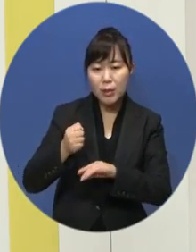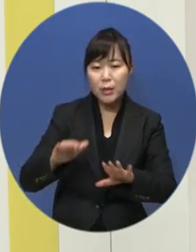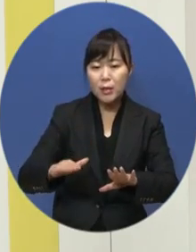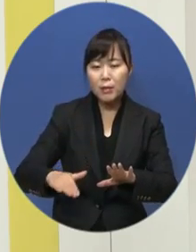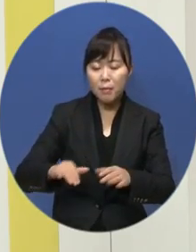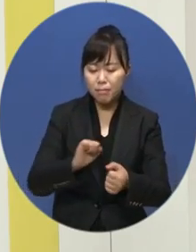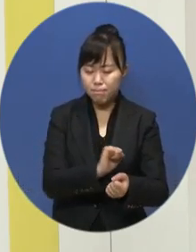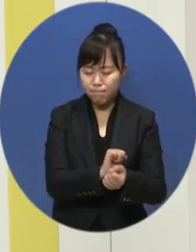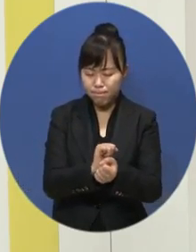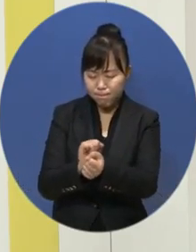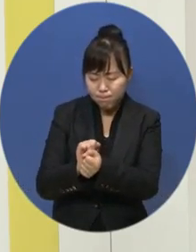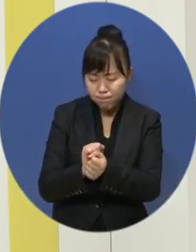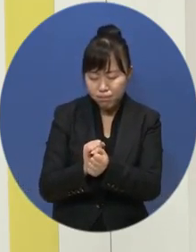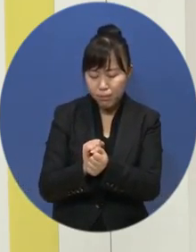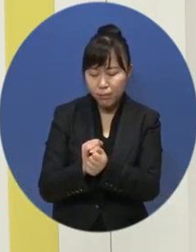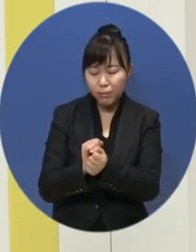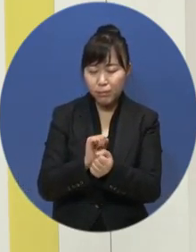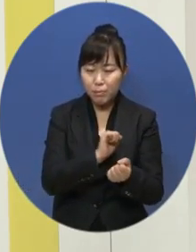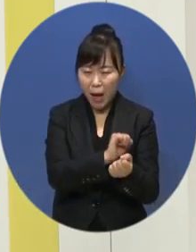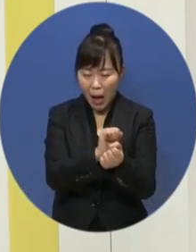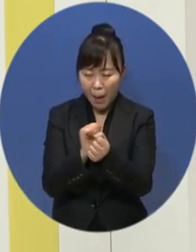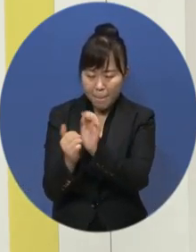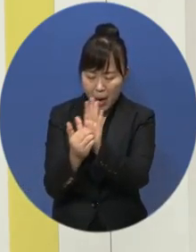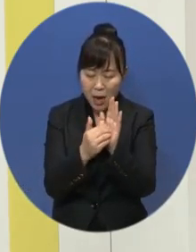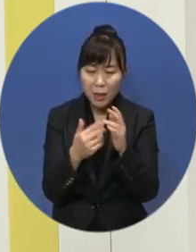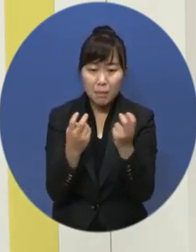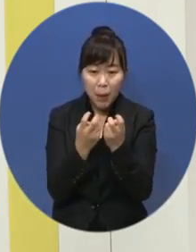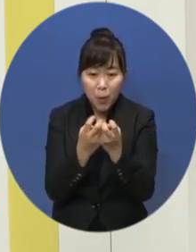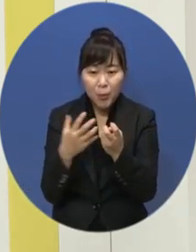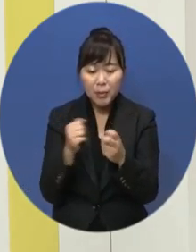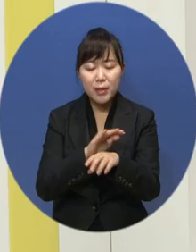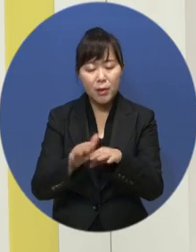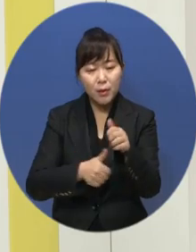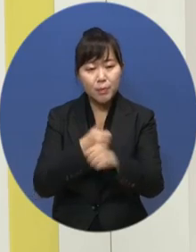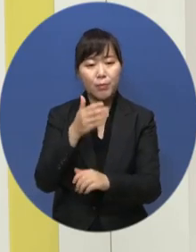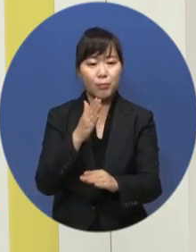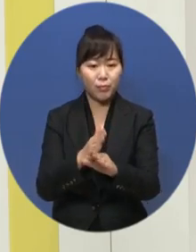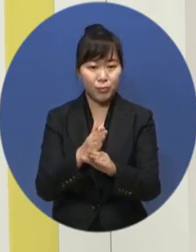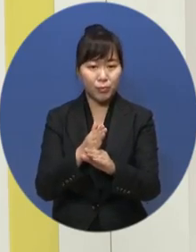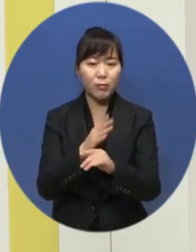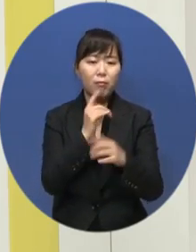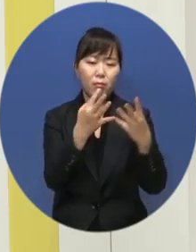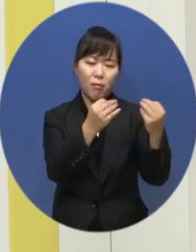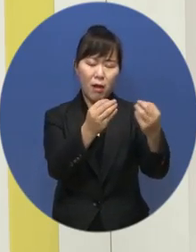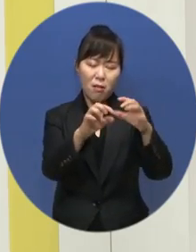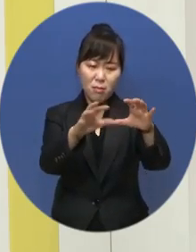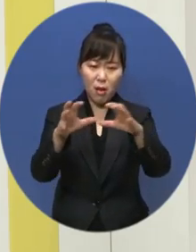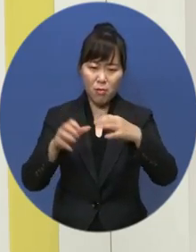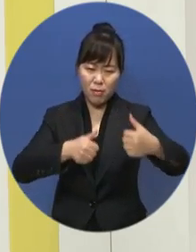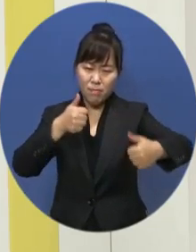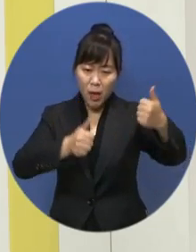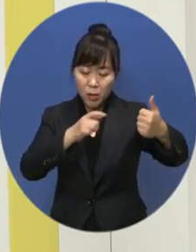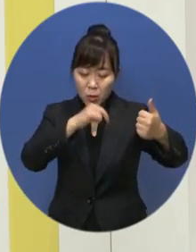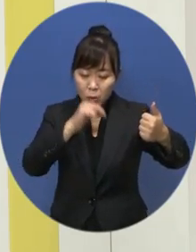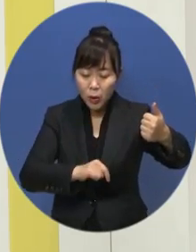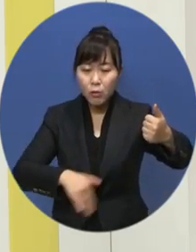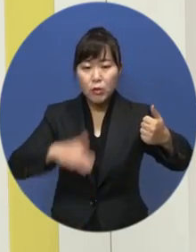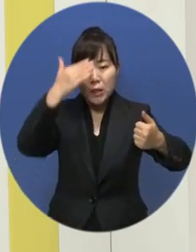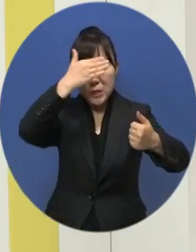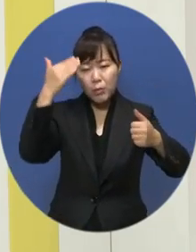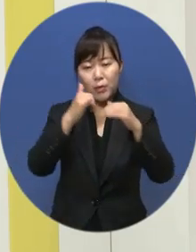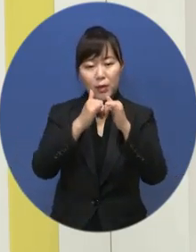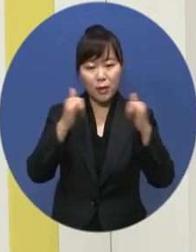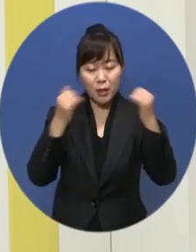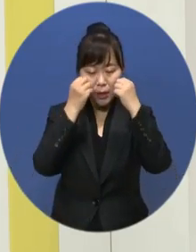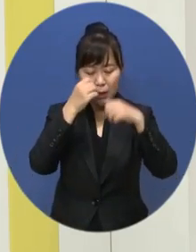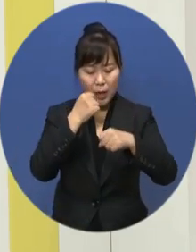놀라운 방역 대책으로 잘 이겨내고 있지 않습니까? 수많은 나라와 경쟁 속에 우리